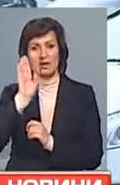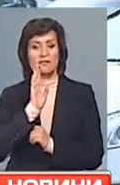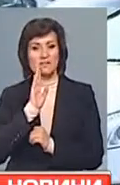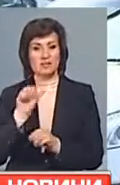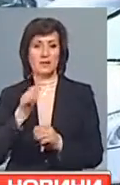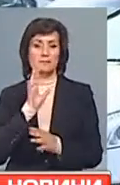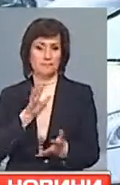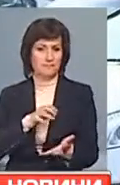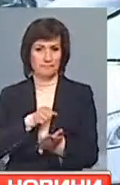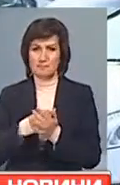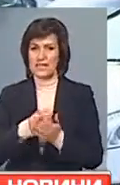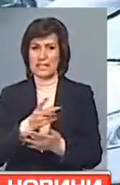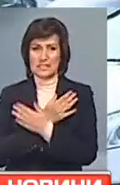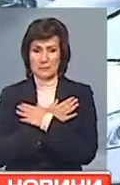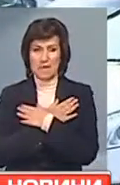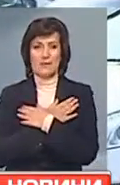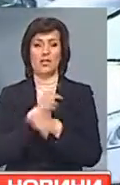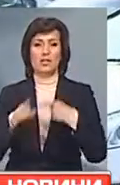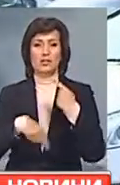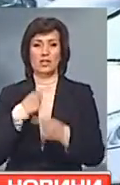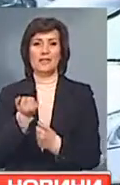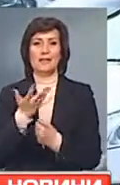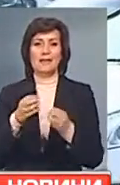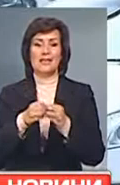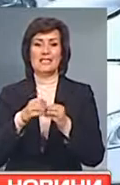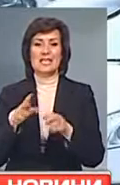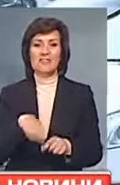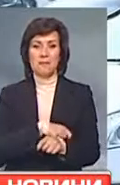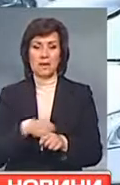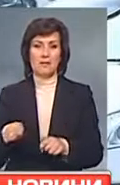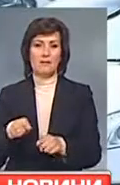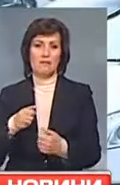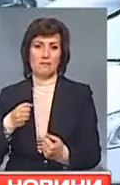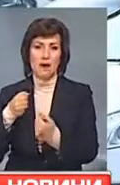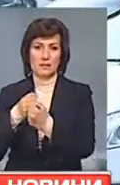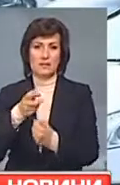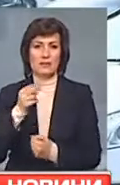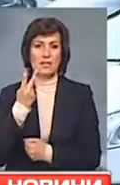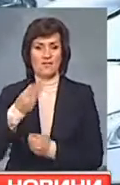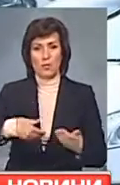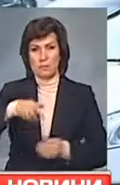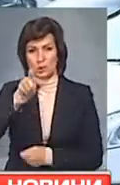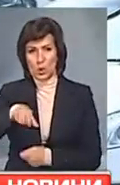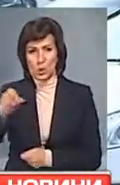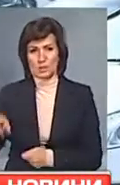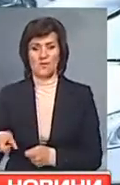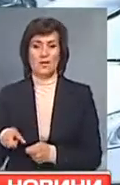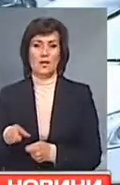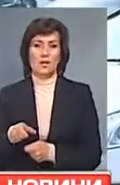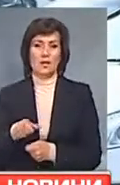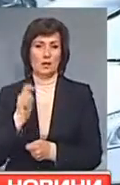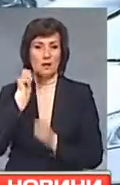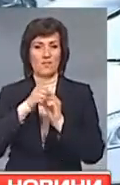він збиває її на смерть. Після цього буквально через кілька десятків метрів скоює наїзд на двох пішоходів,